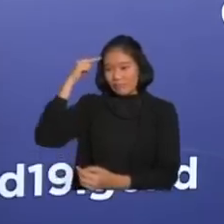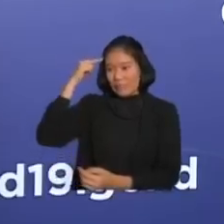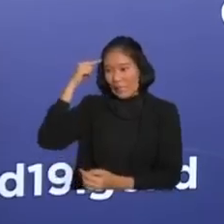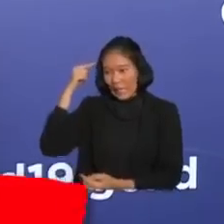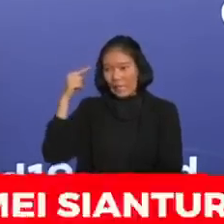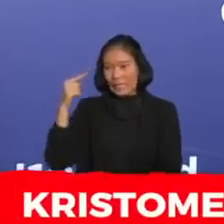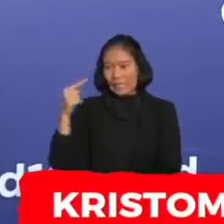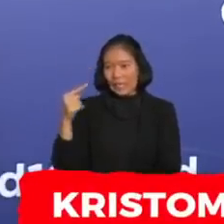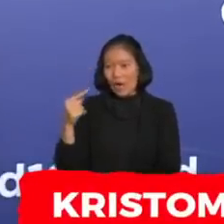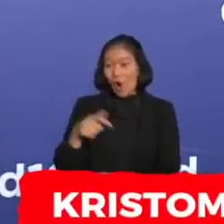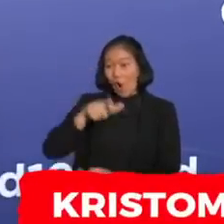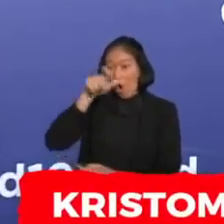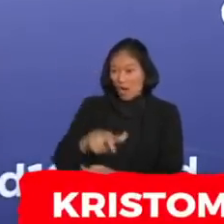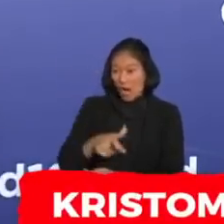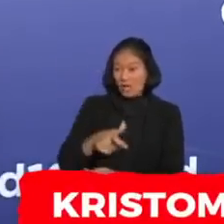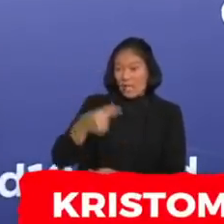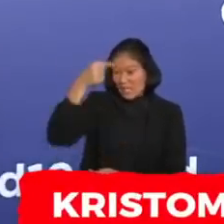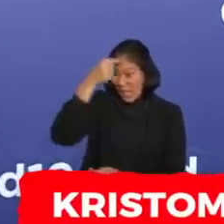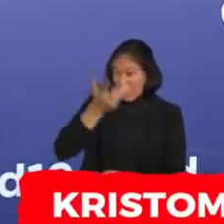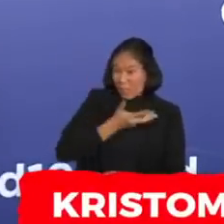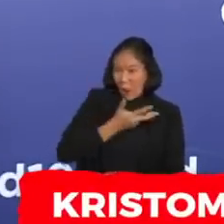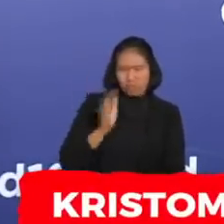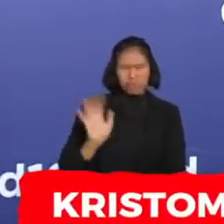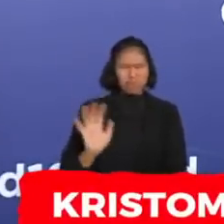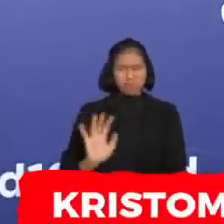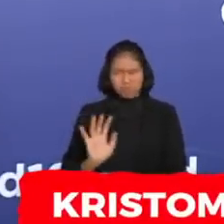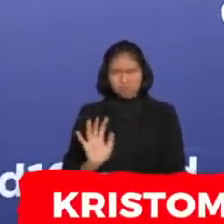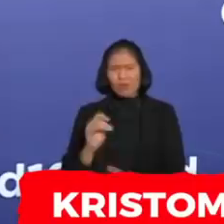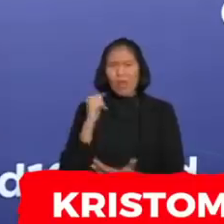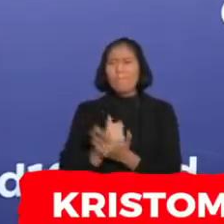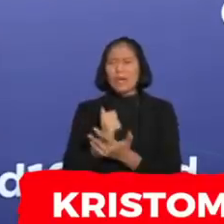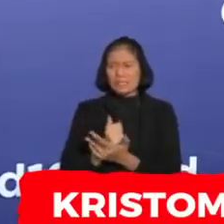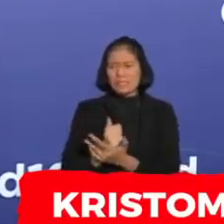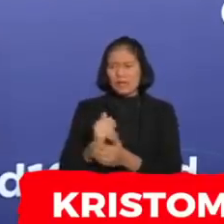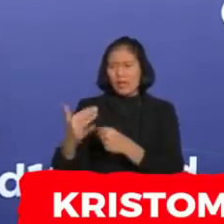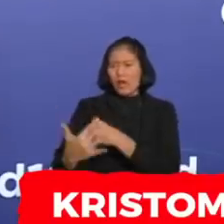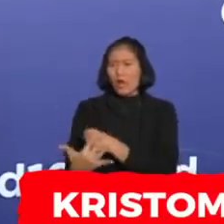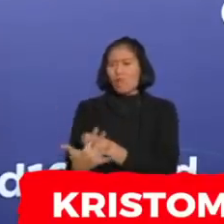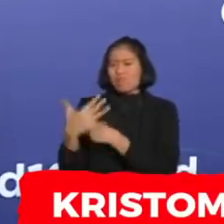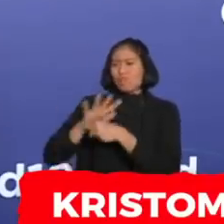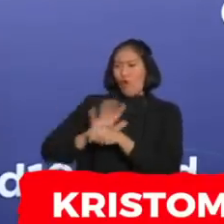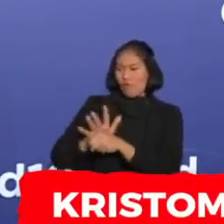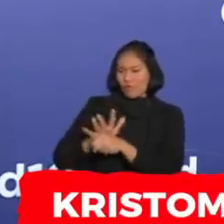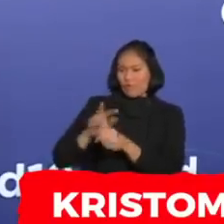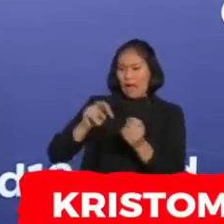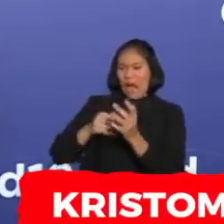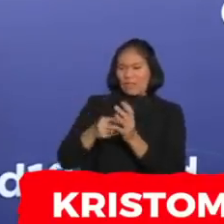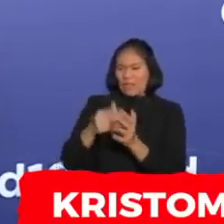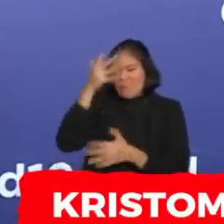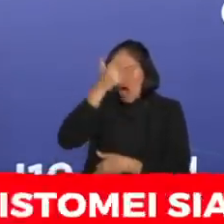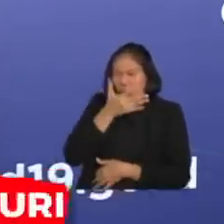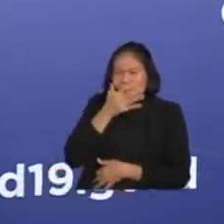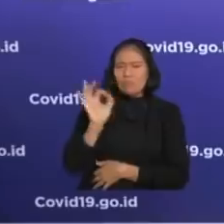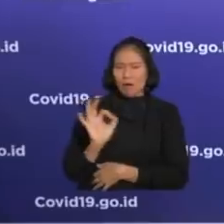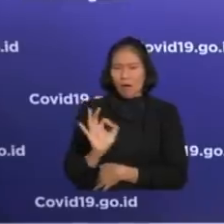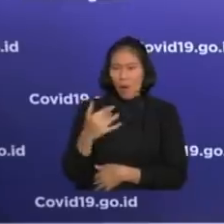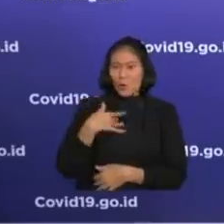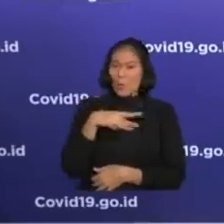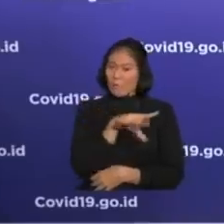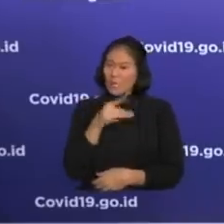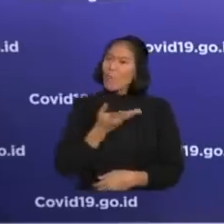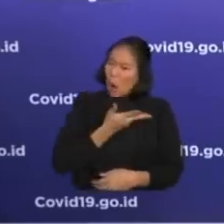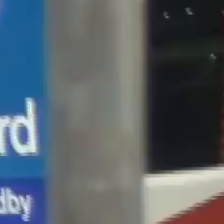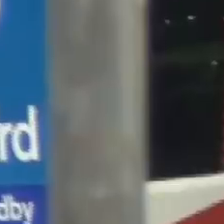tidak ada yang pengen sakit gitu ya bahwa Tan terpapar oleh Kofi semestinya bukan itu bukan itu